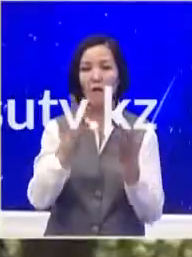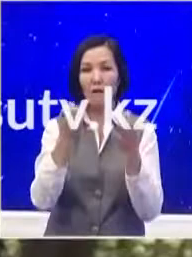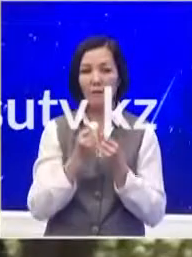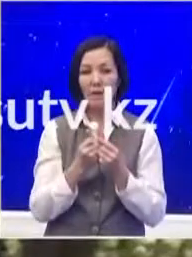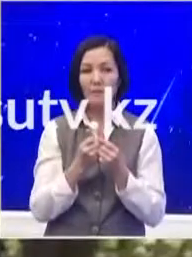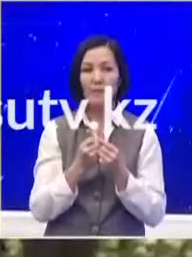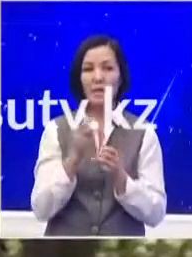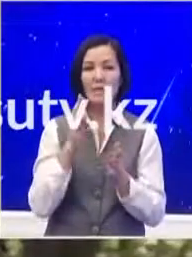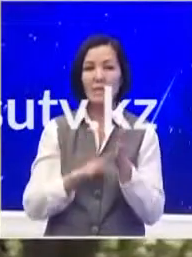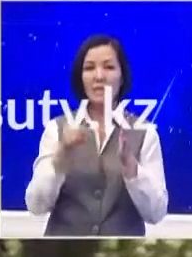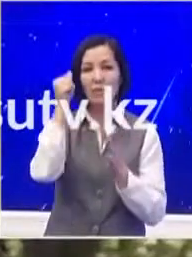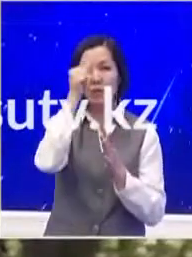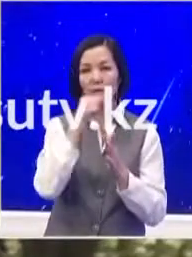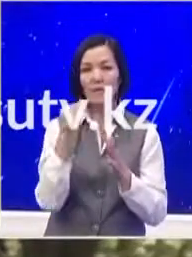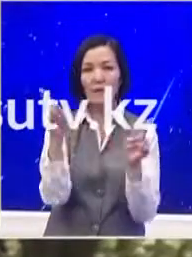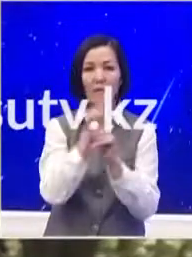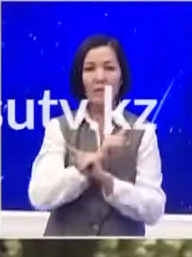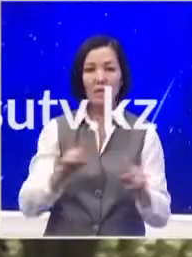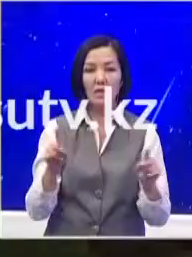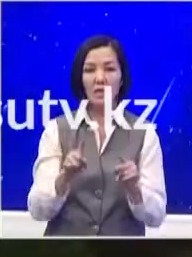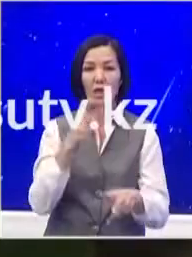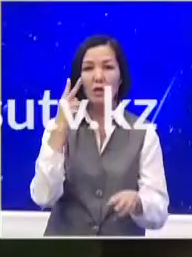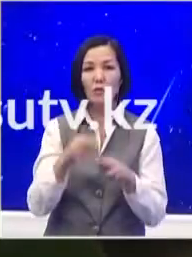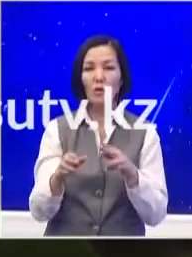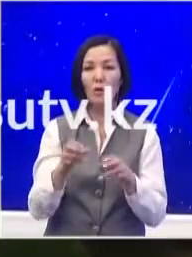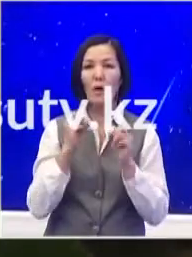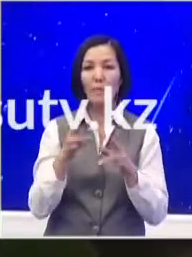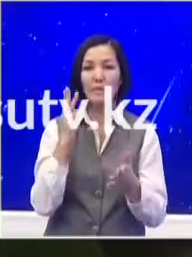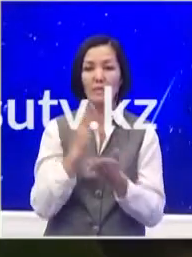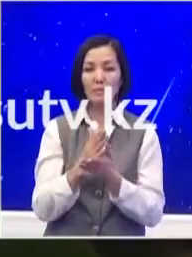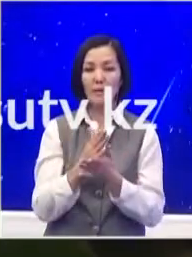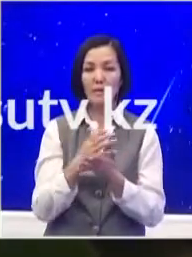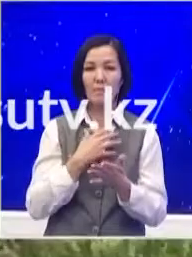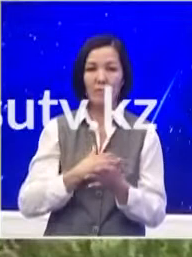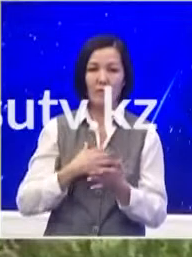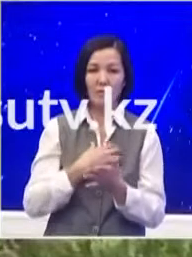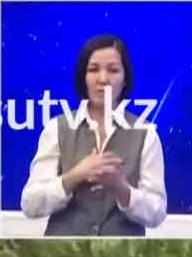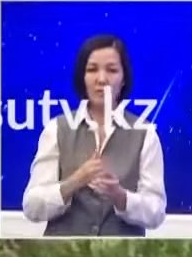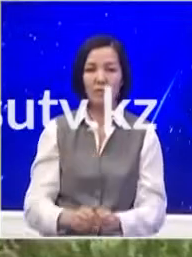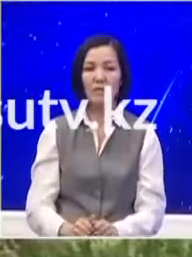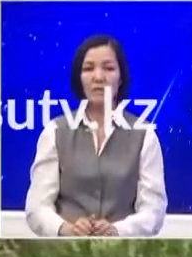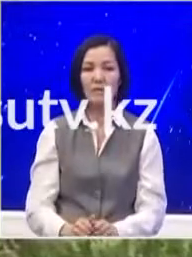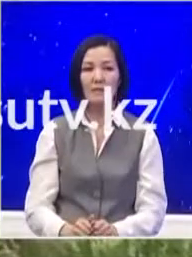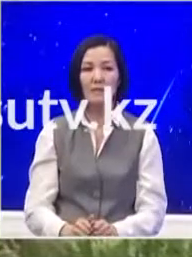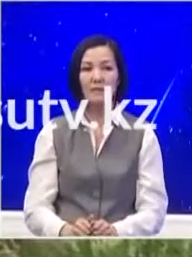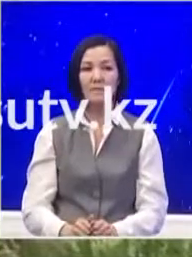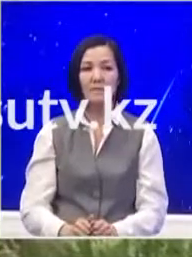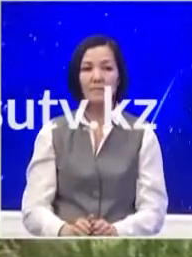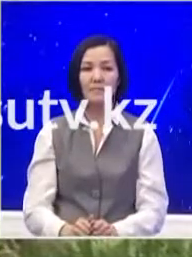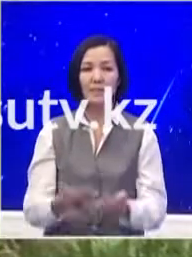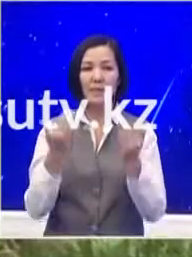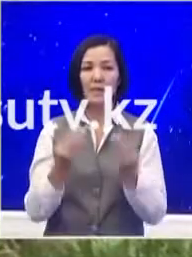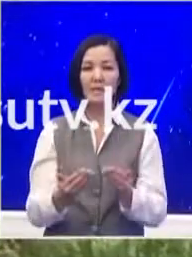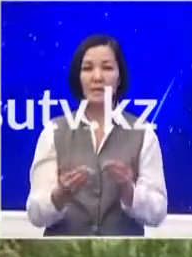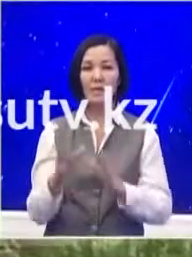Демек, 80 жылдық ерекше коллекцияның жоғалу қаупі бар деп дабыл қағады мамандар. Мы находимся с вами в помологическом. Қазір